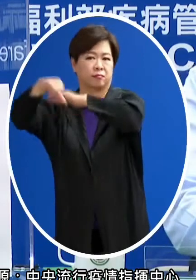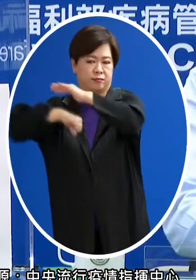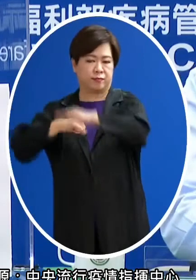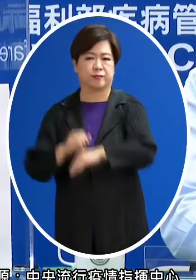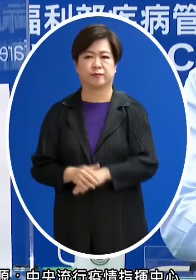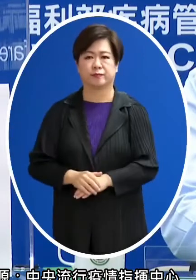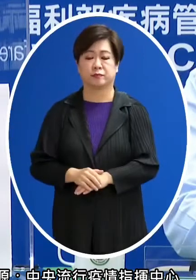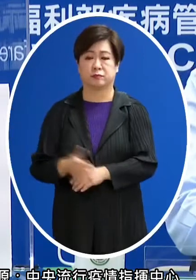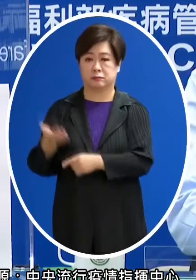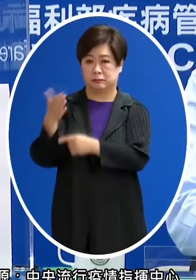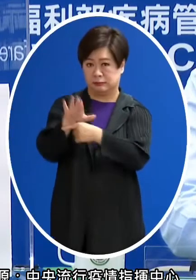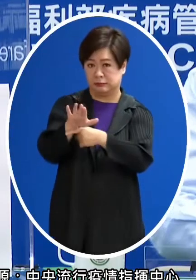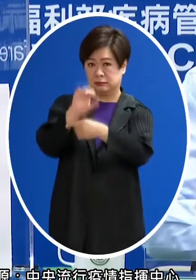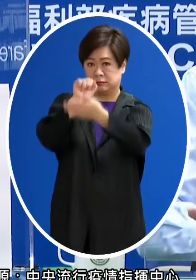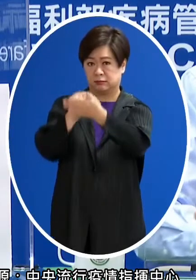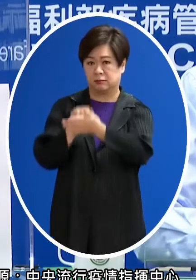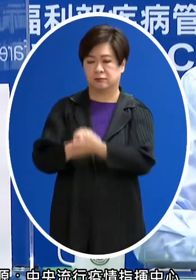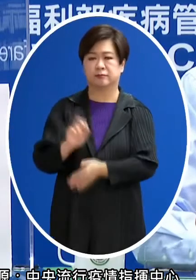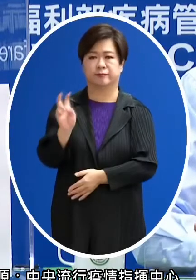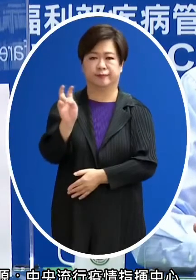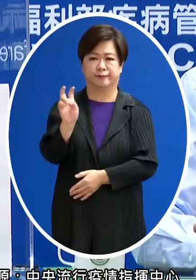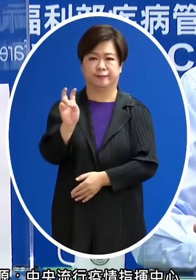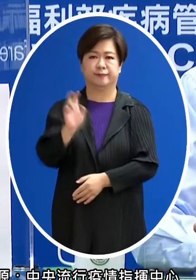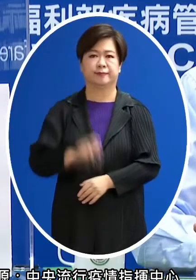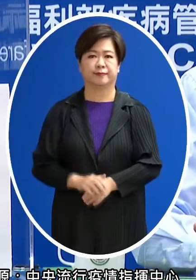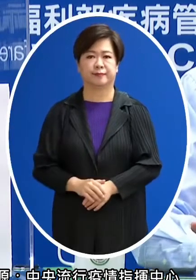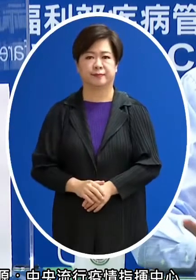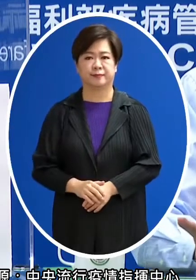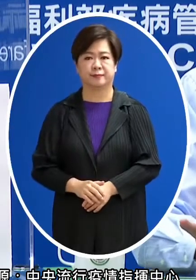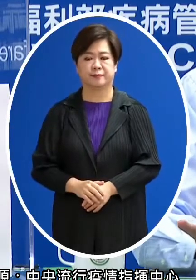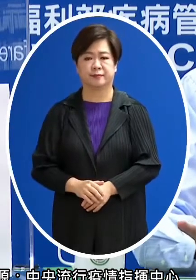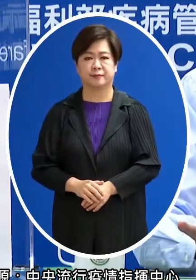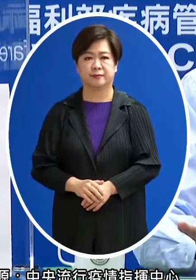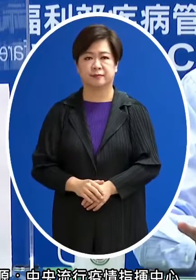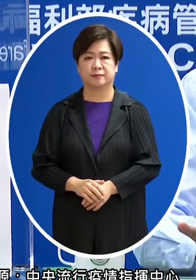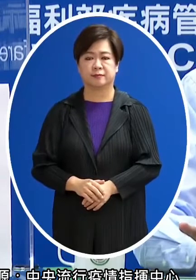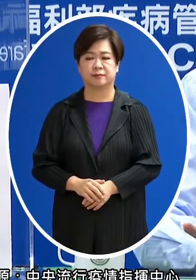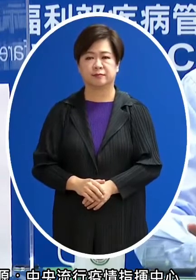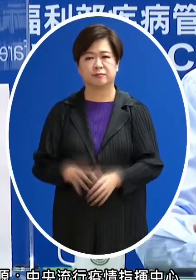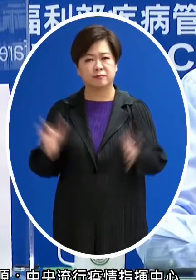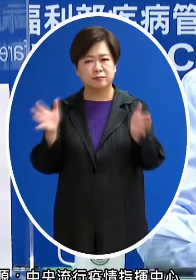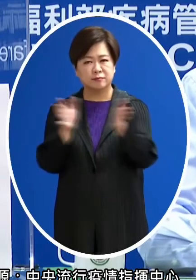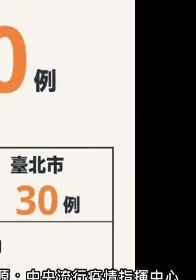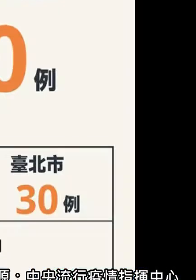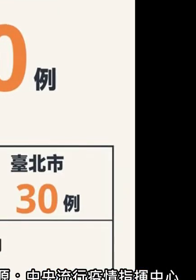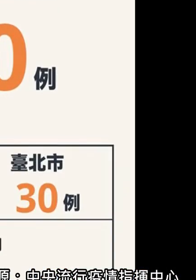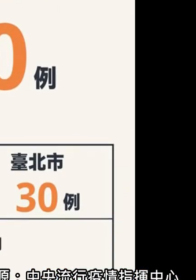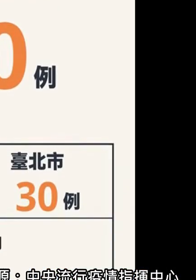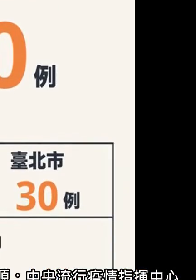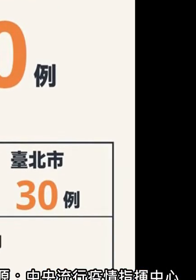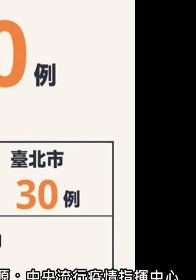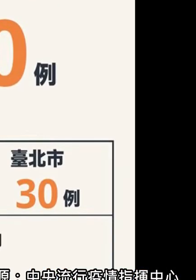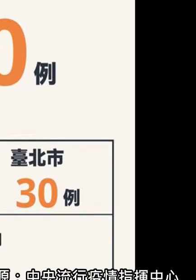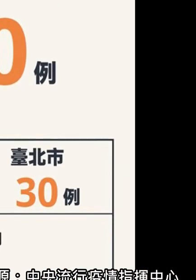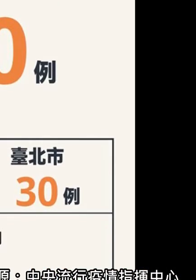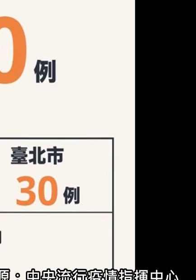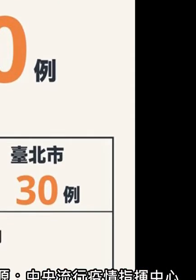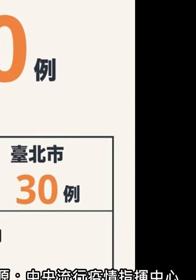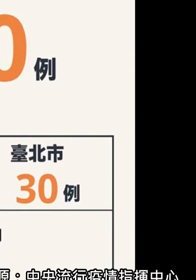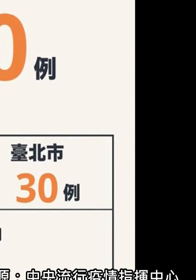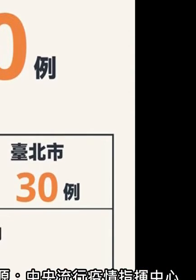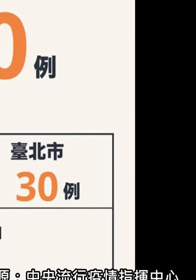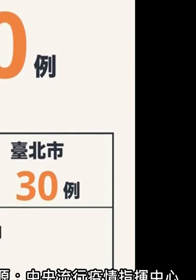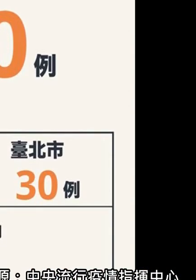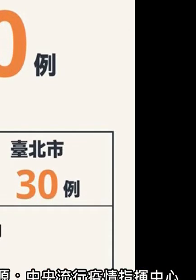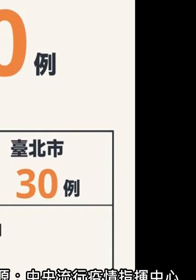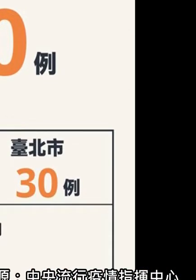那死亡个案20例。 指挥中心在6月19号表示，截至6月17号，累计公布